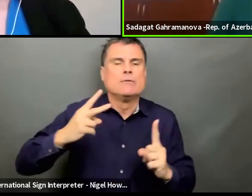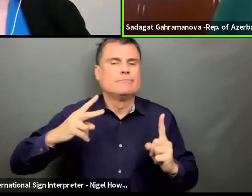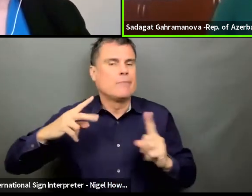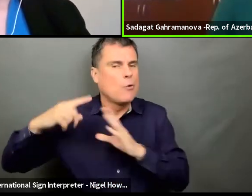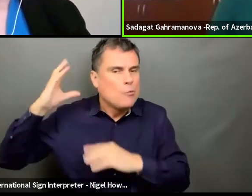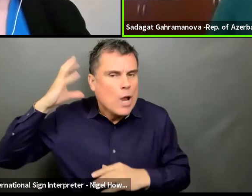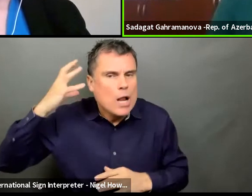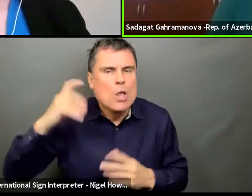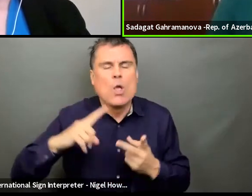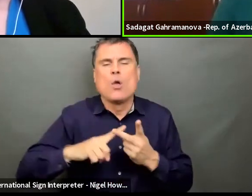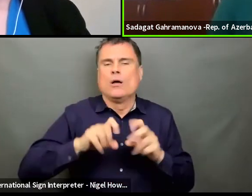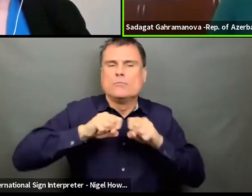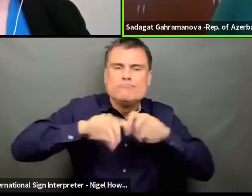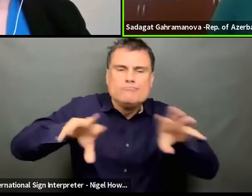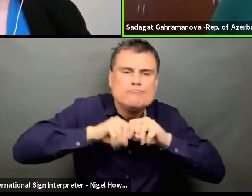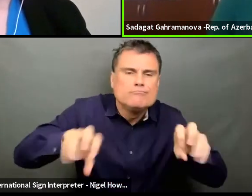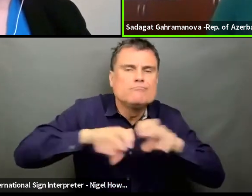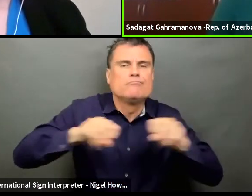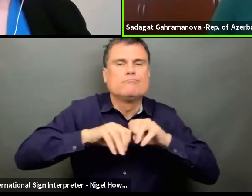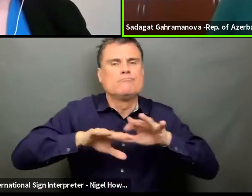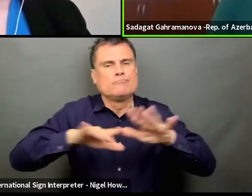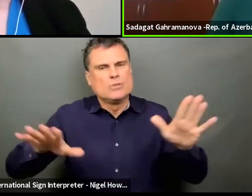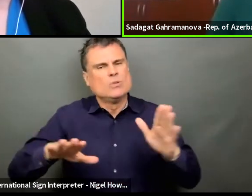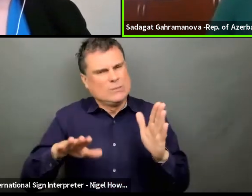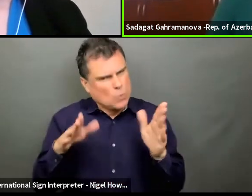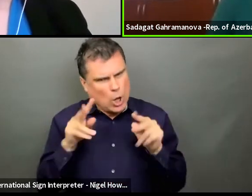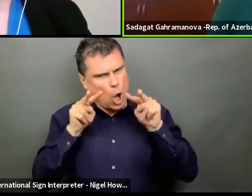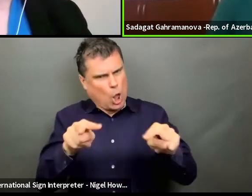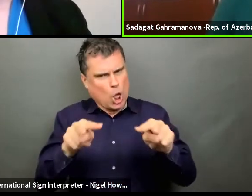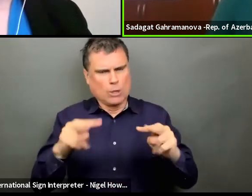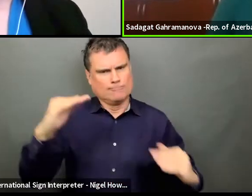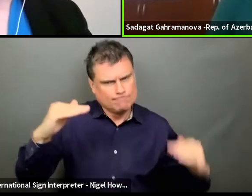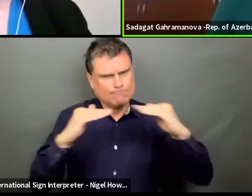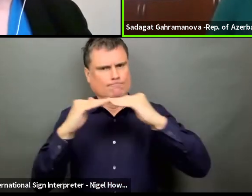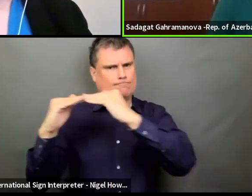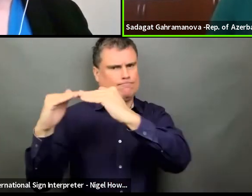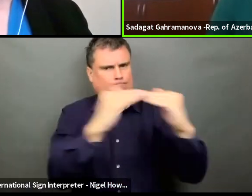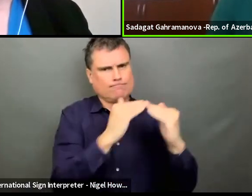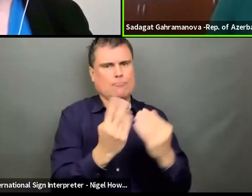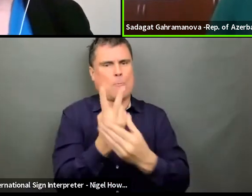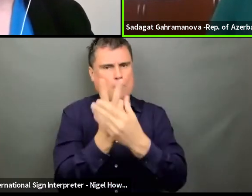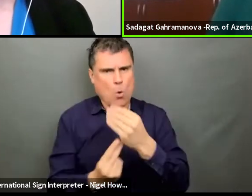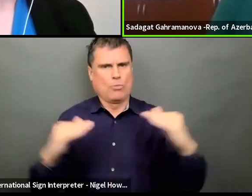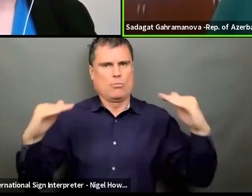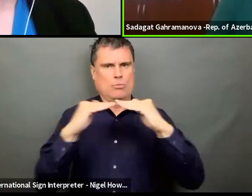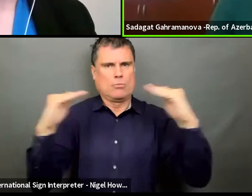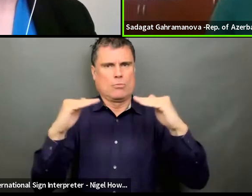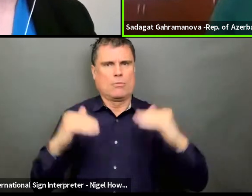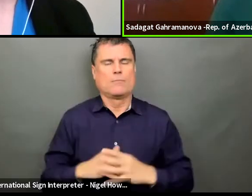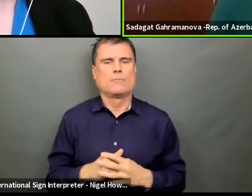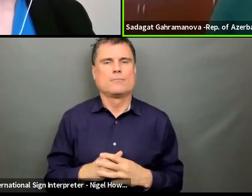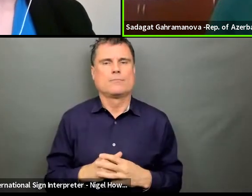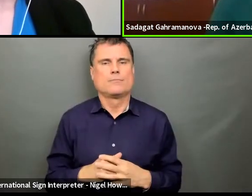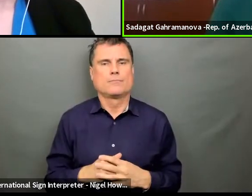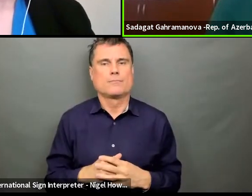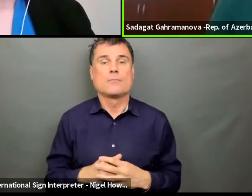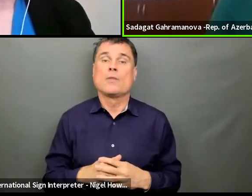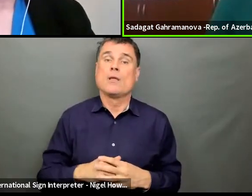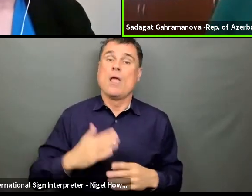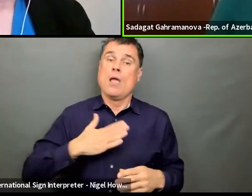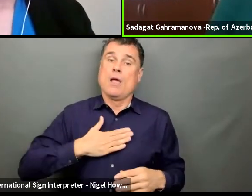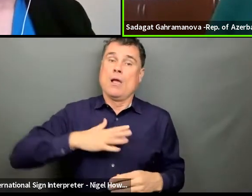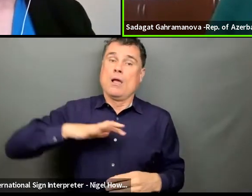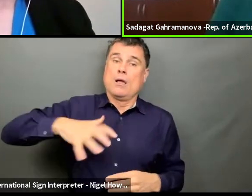дискриминации по признаку пола до рождения ребенка и снижение предпочтение отдаваемых мальчикам